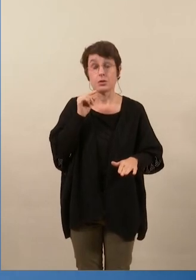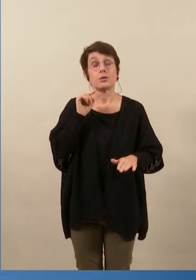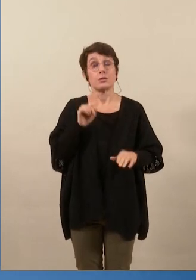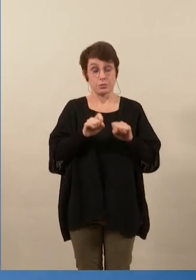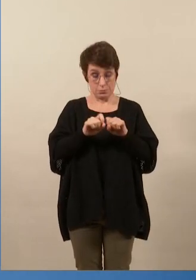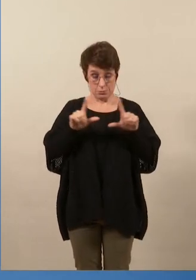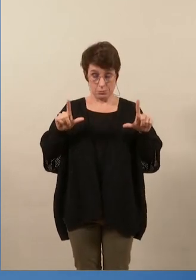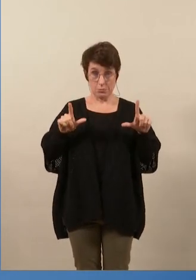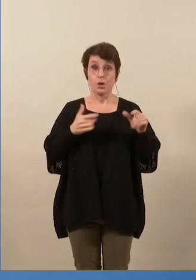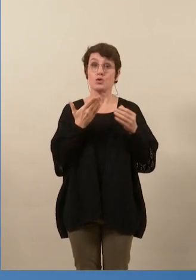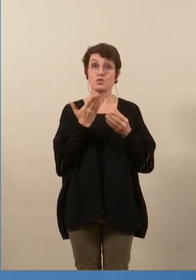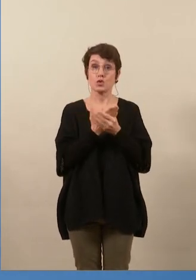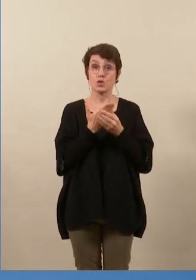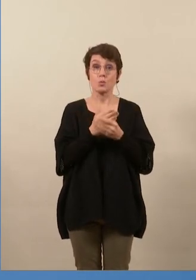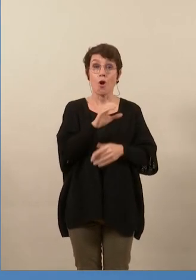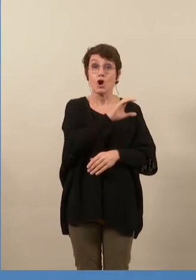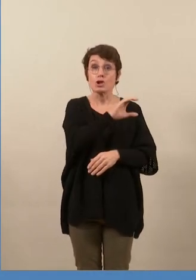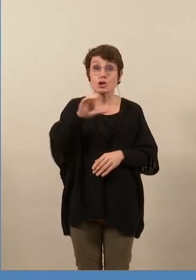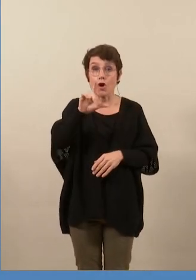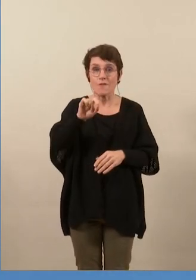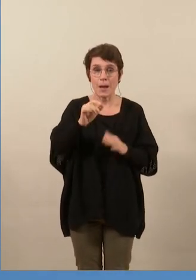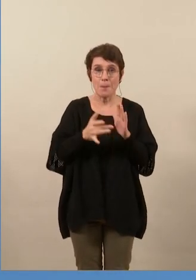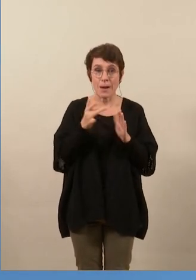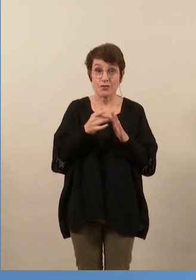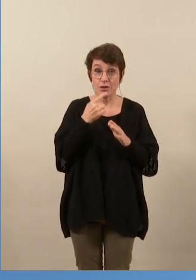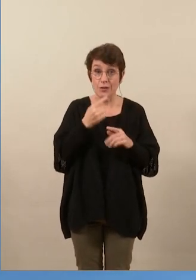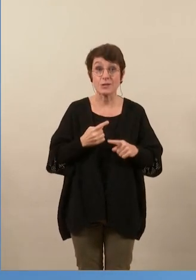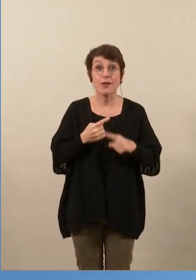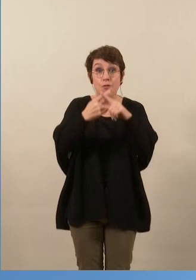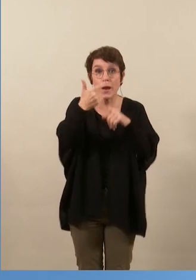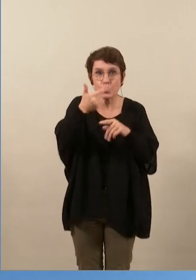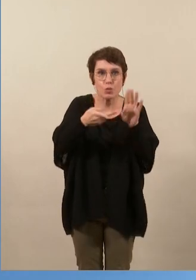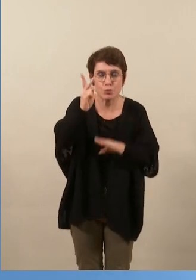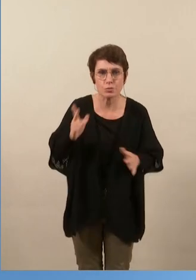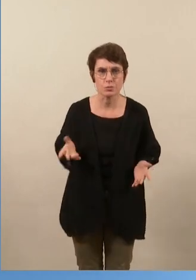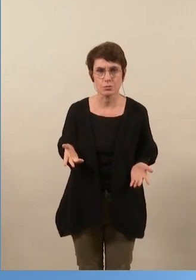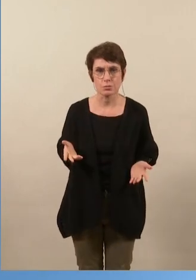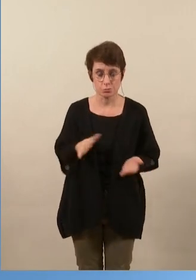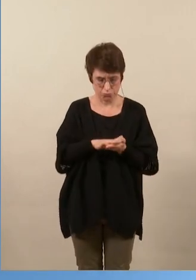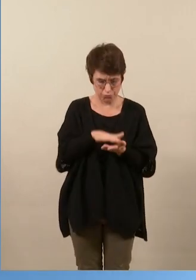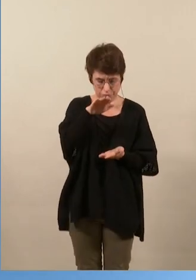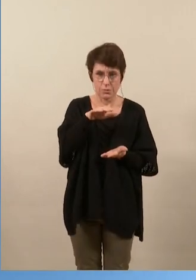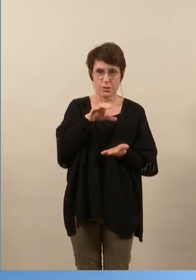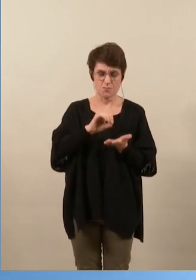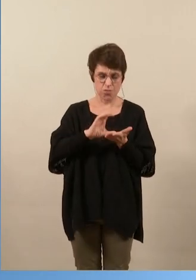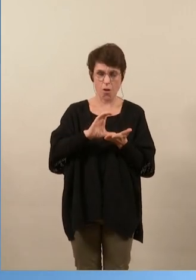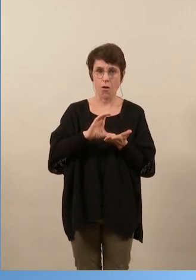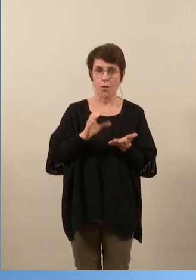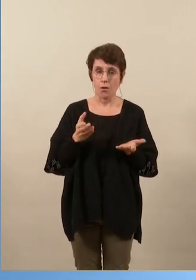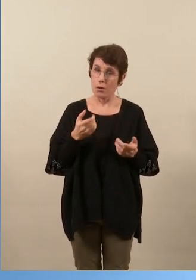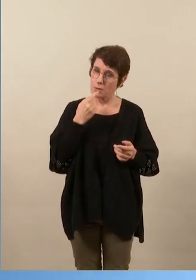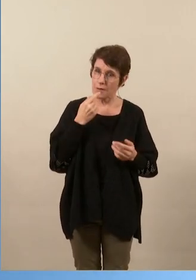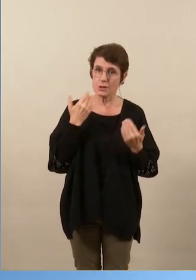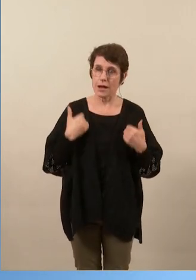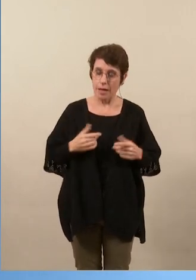concrètement le document fait 120 pages c'est-à-dire qu'il a plus que doublé donc à la fois c'est un manque de respect sur la